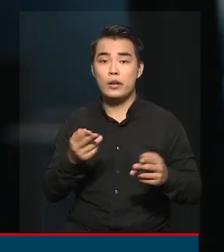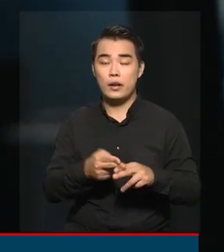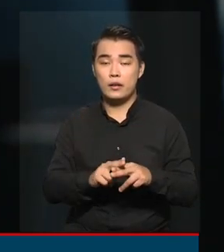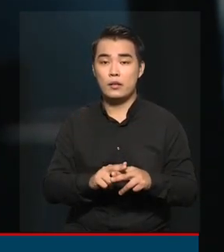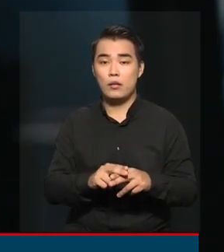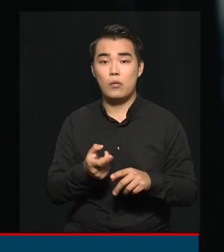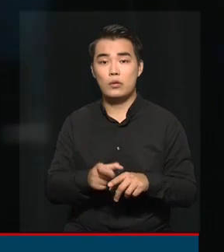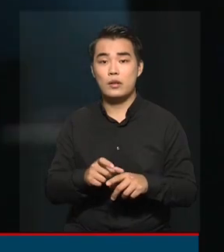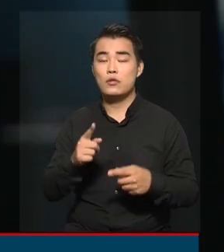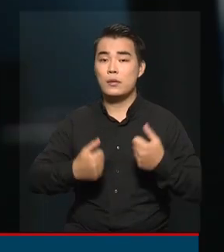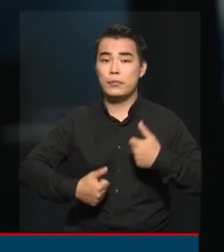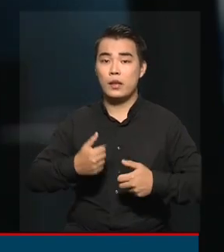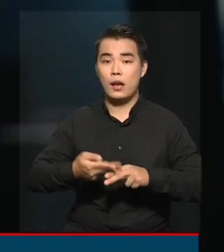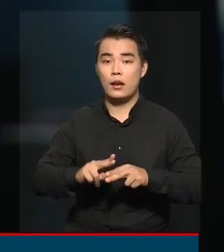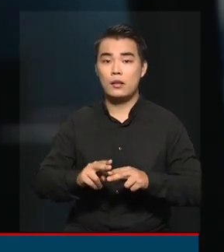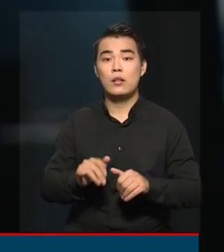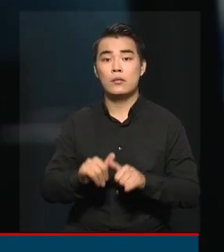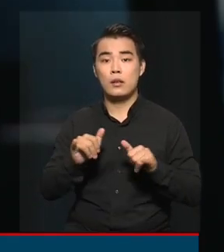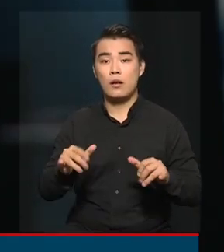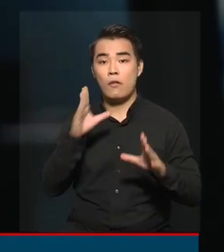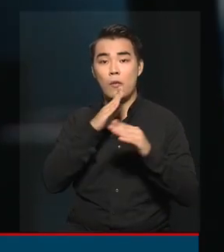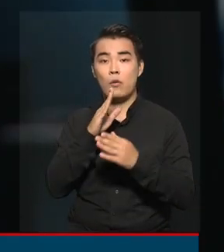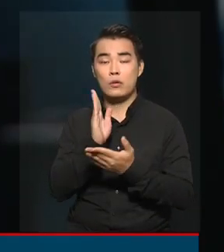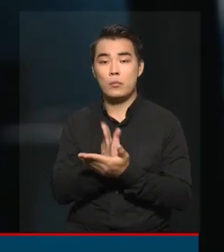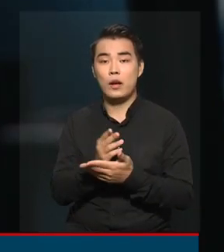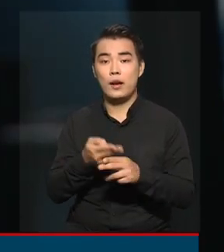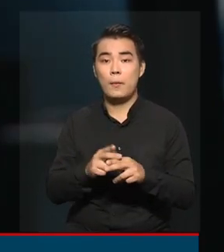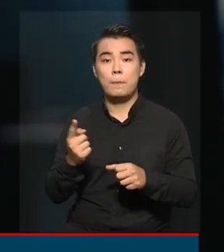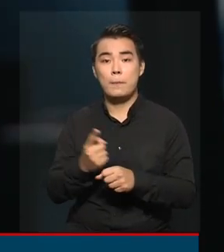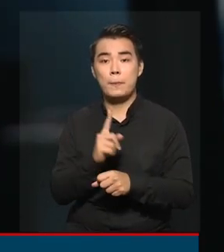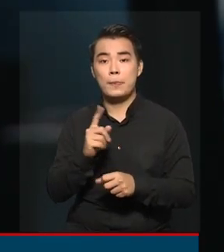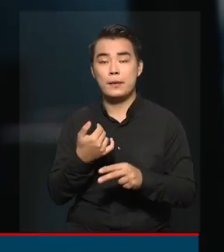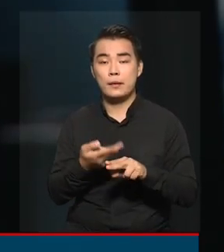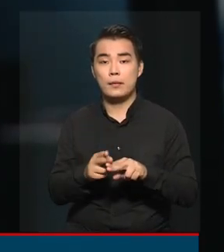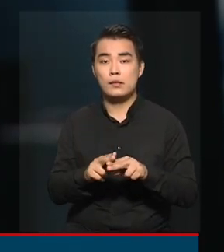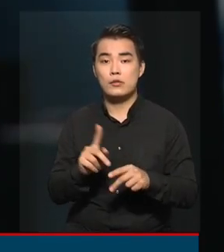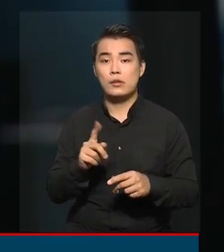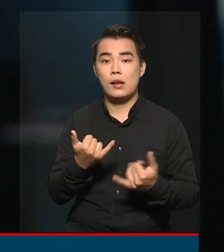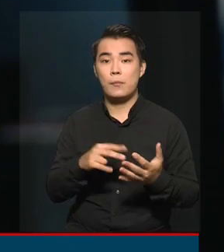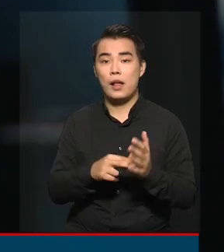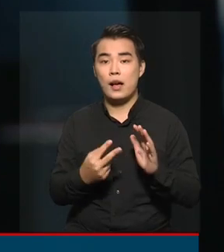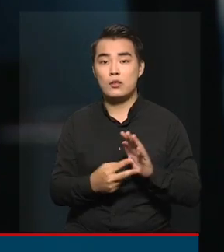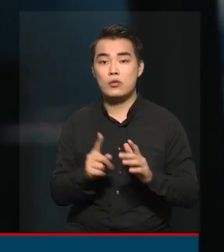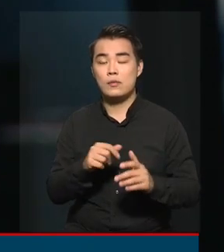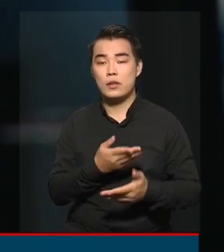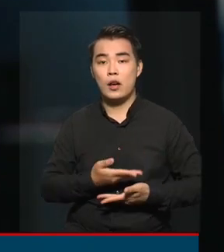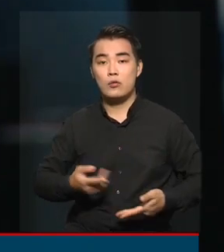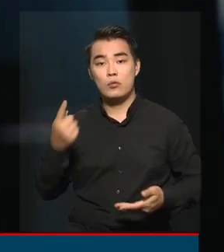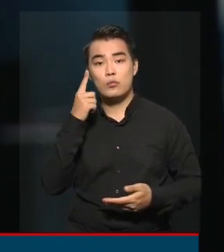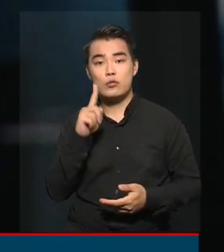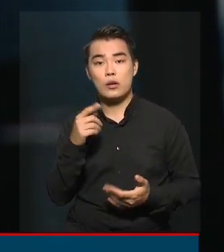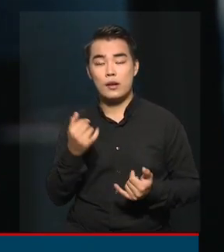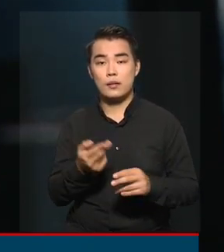ол бәсекелестікті одан арды арттырады. Яғни бұл енді алғашқы пилоттық жоба болғаннан кейін мен ойлаймын енді